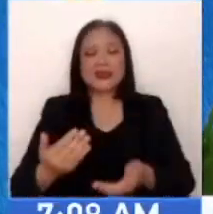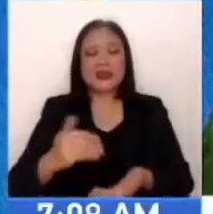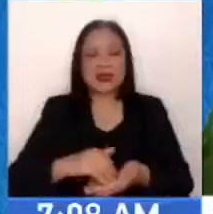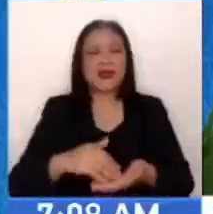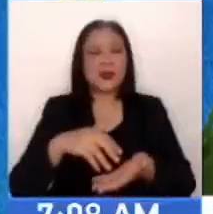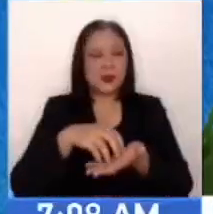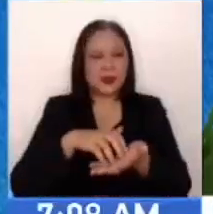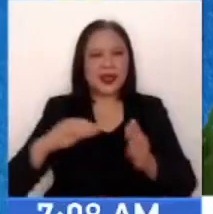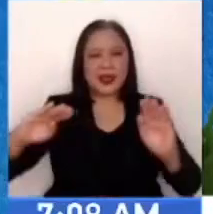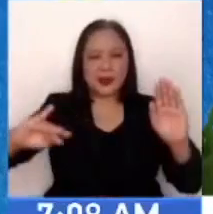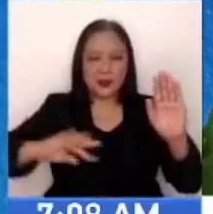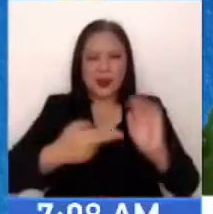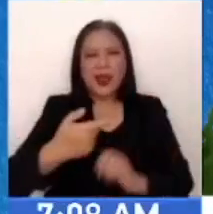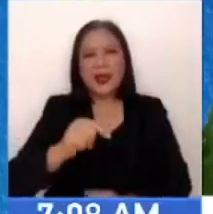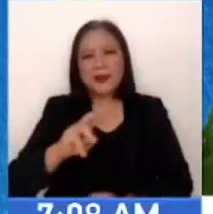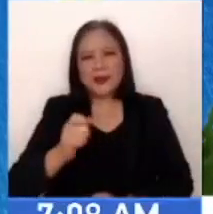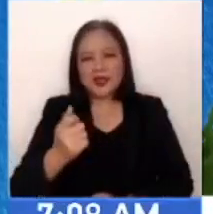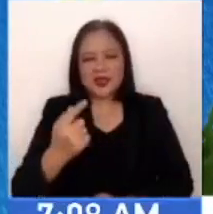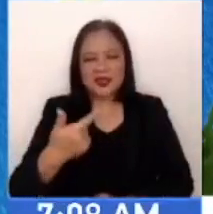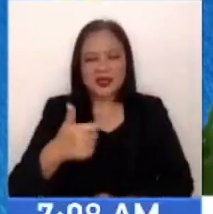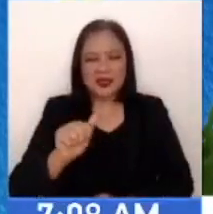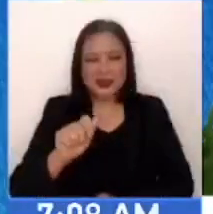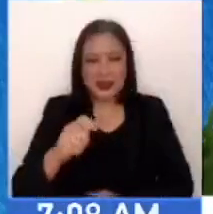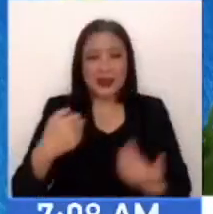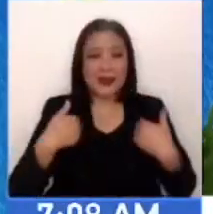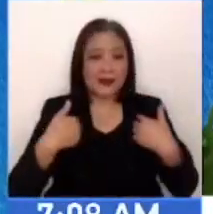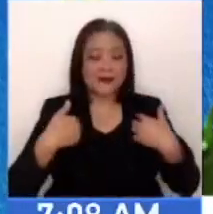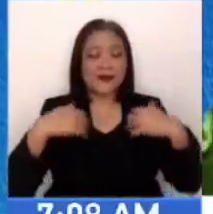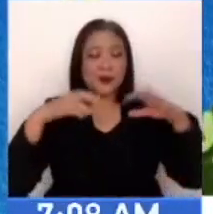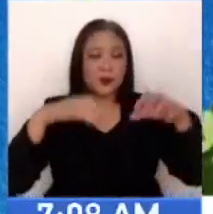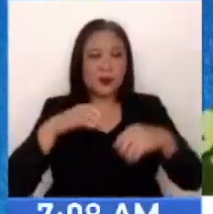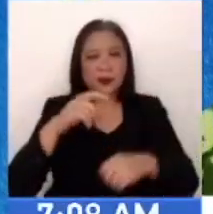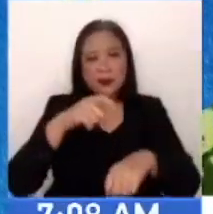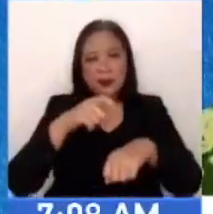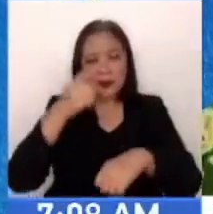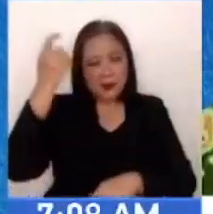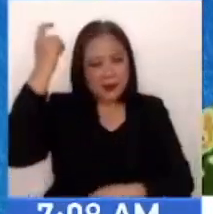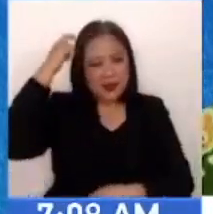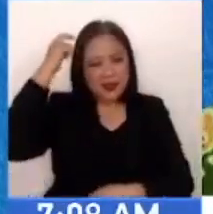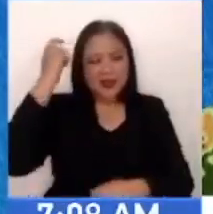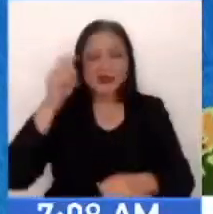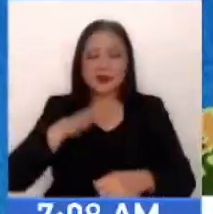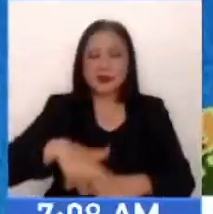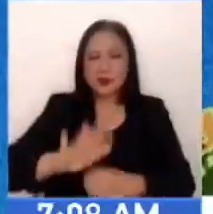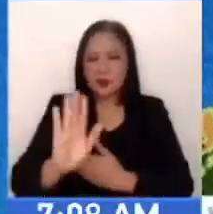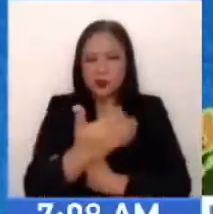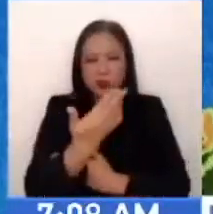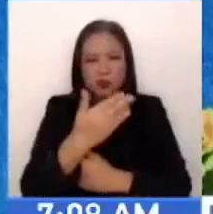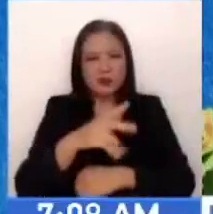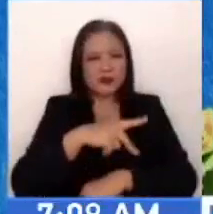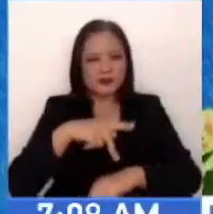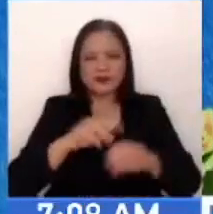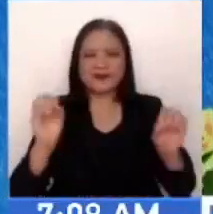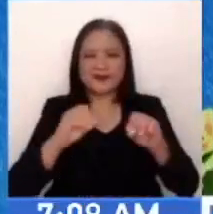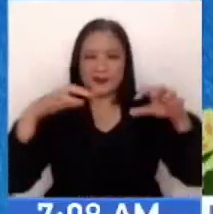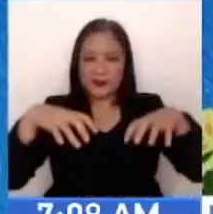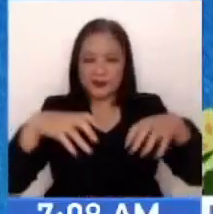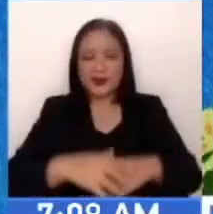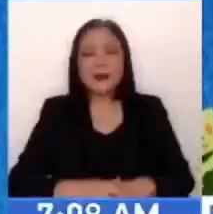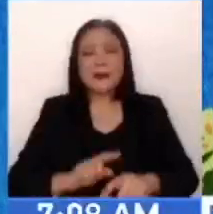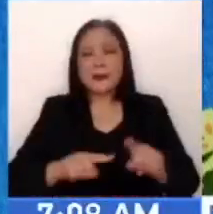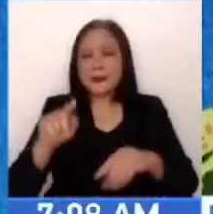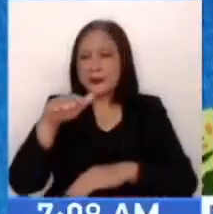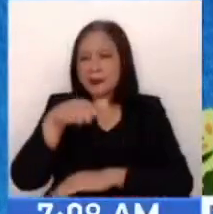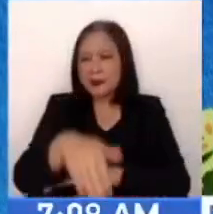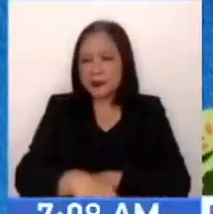doon pa rin sa Batanes, halos walang ulan sa umaga sa buong bansa. Pero pagdating po ng hapon, nandyan yung mga